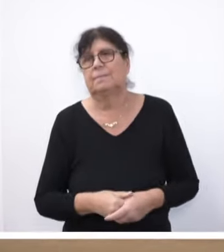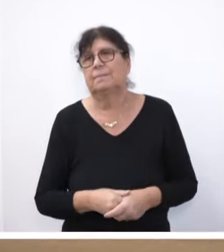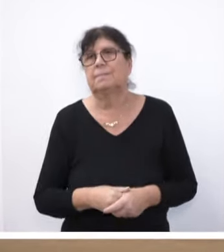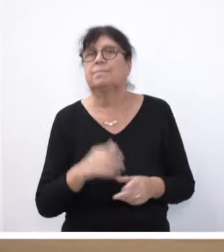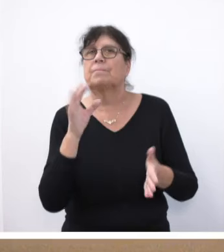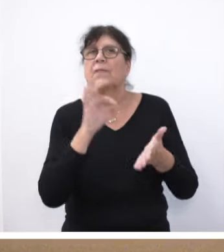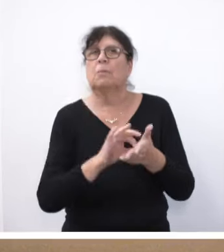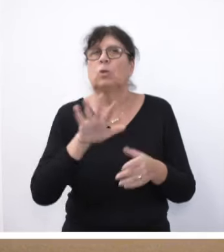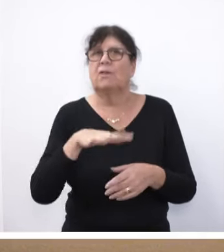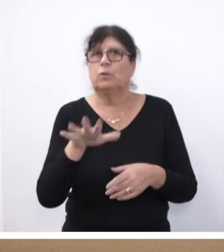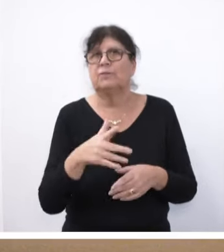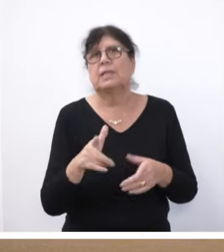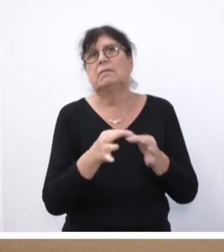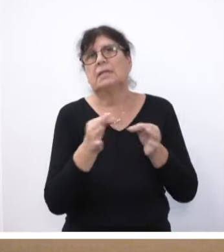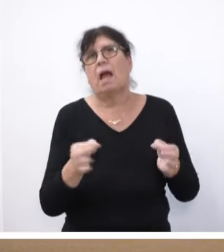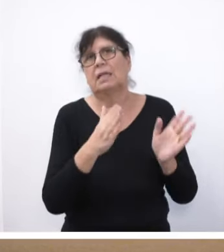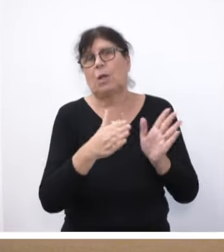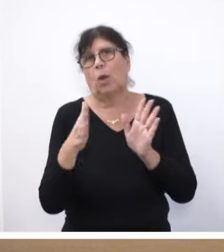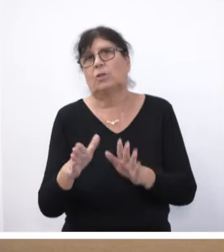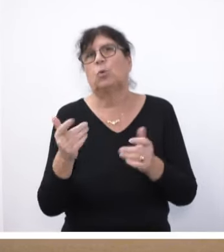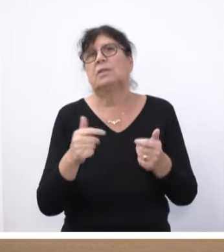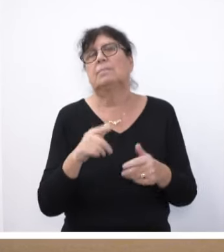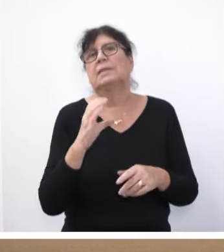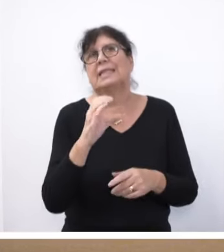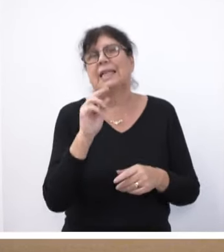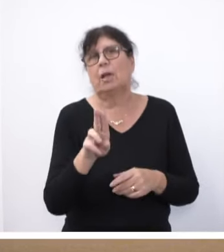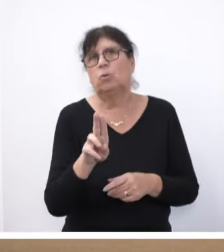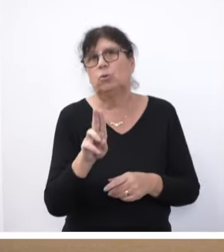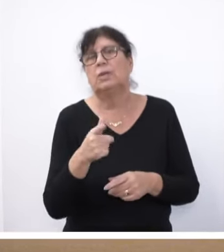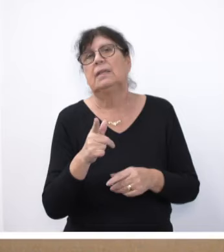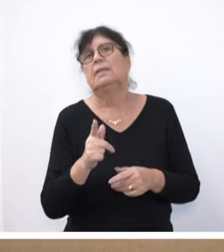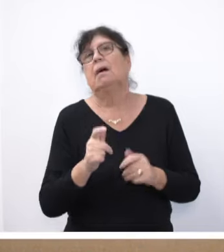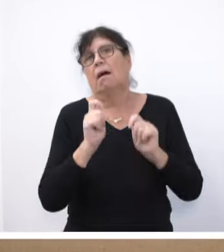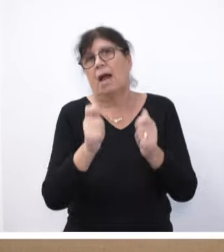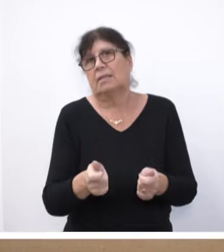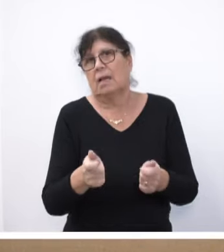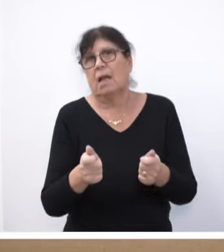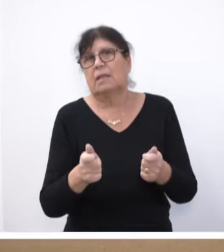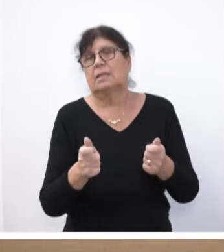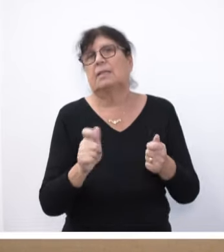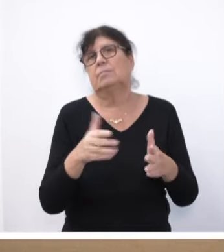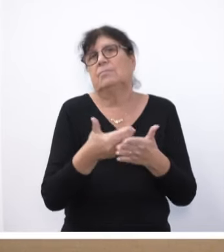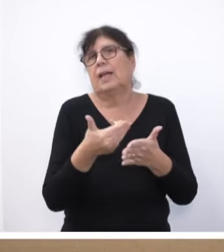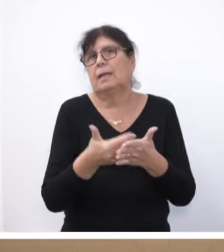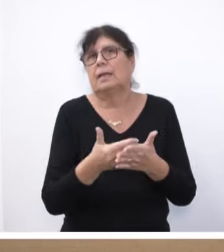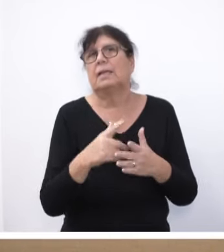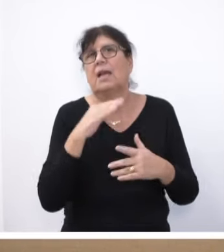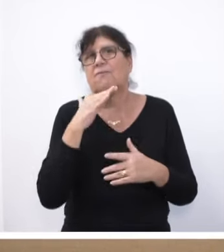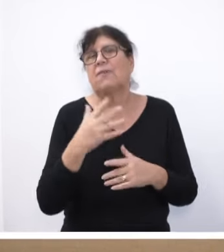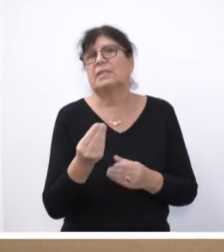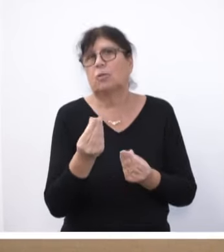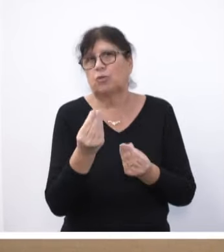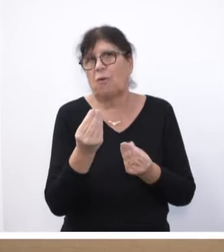Zu Punkt 15 der Tagesordnung, Beschlussfassung über den von der CDU-Landtagsfraktion eingebrachten Antrag betreffend Wasserstoff